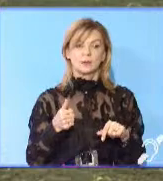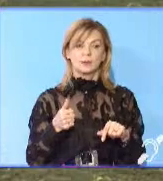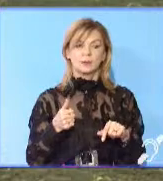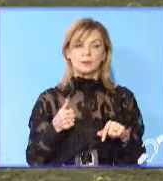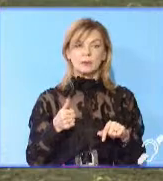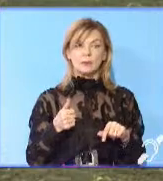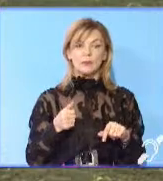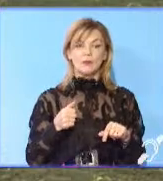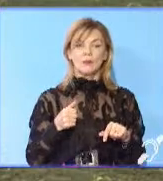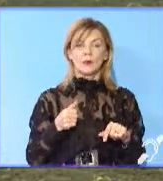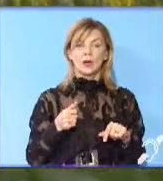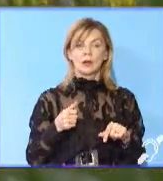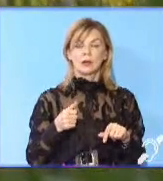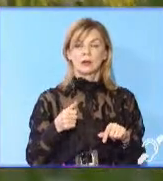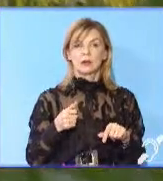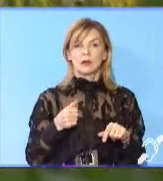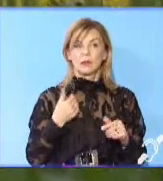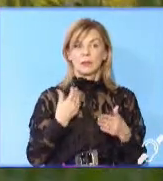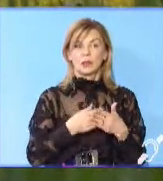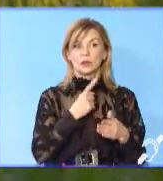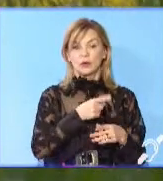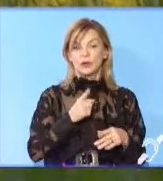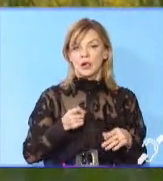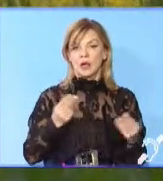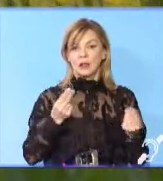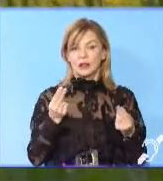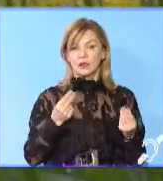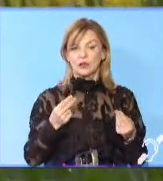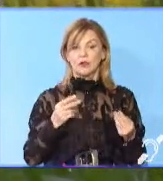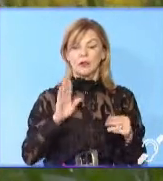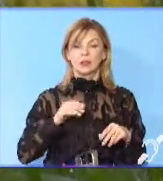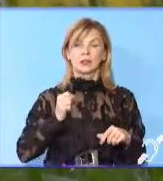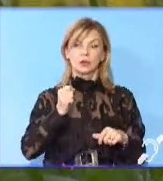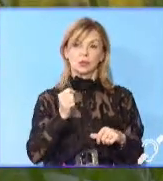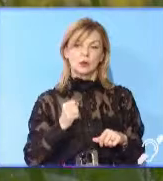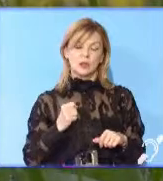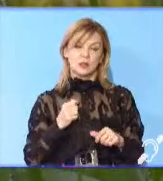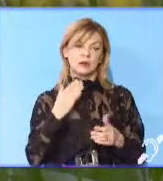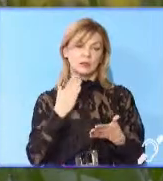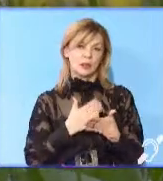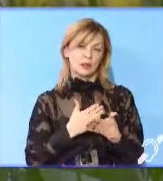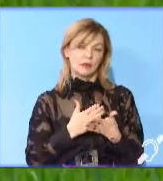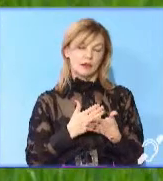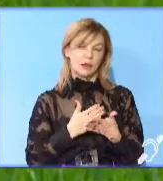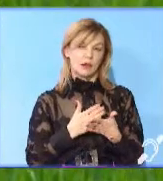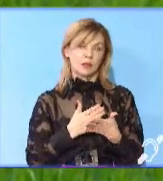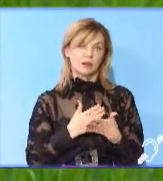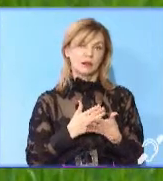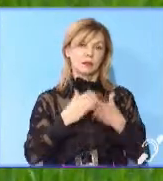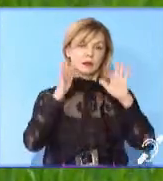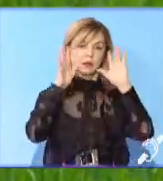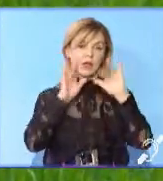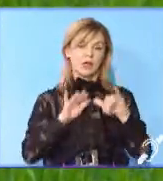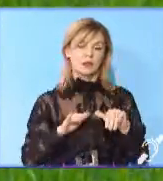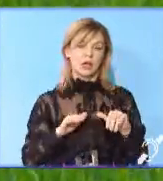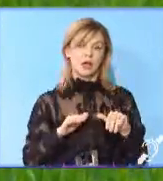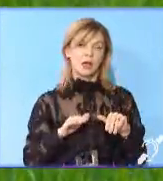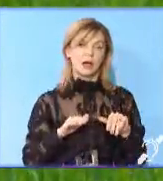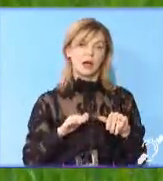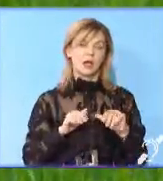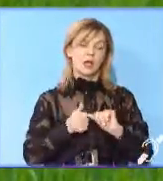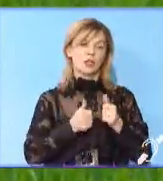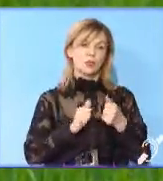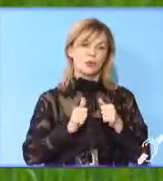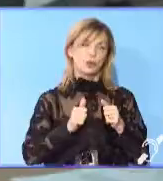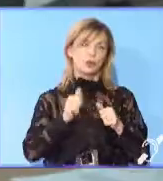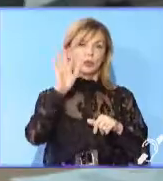un efect, un contraefect pentru fiecare. De exemplu, în turism, într-adevăr, în sezonul rece, sporturile